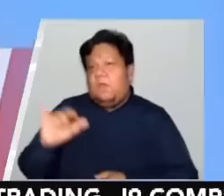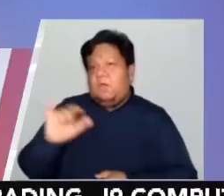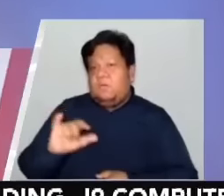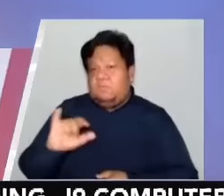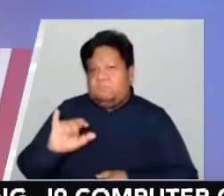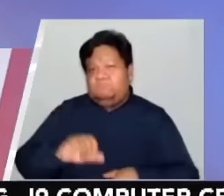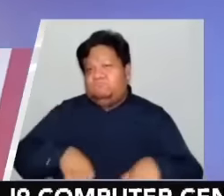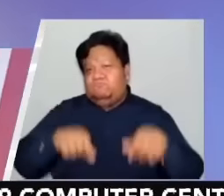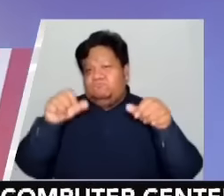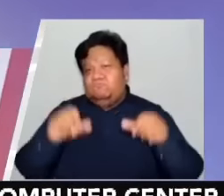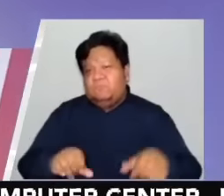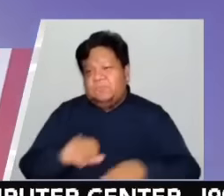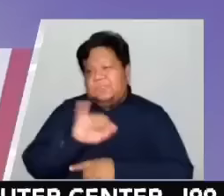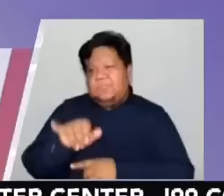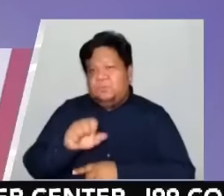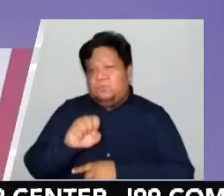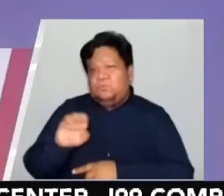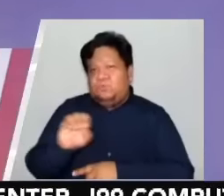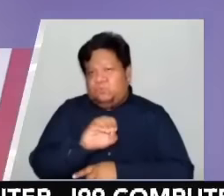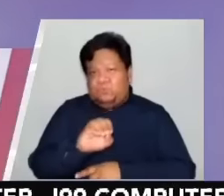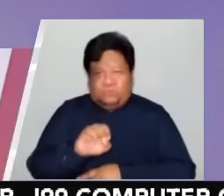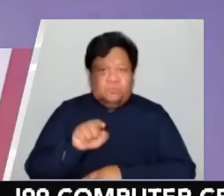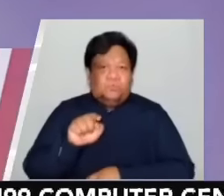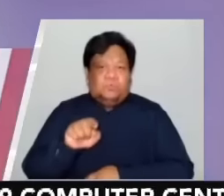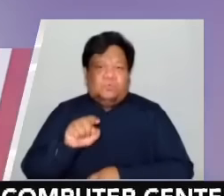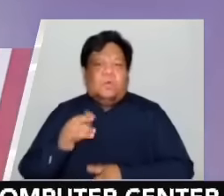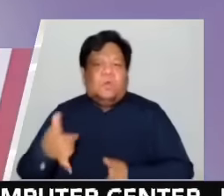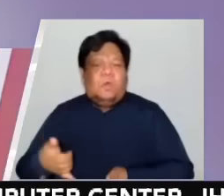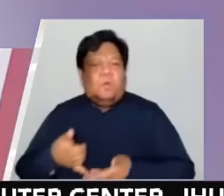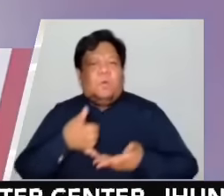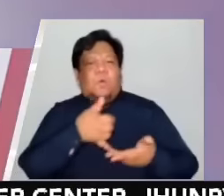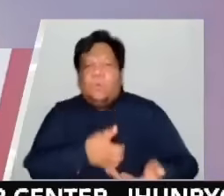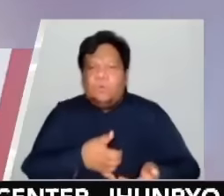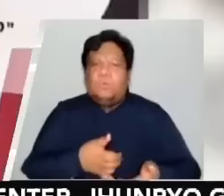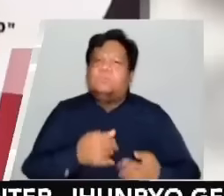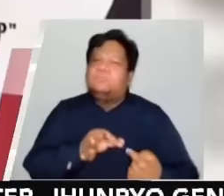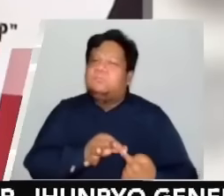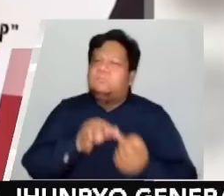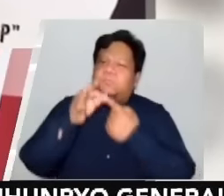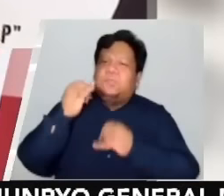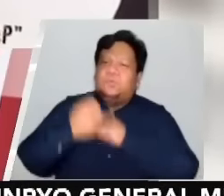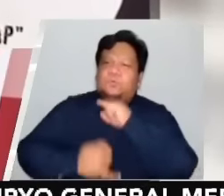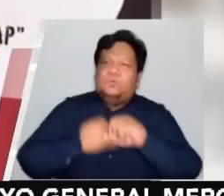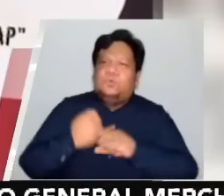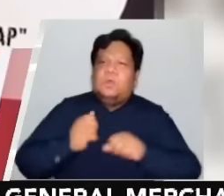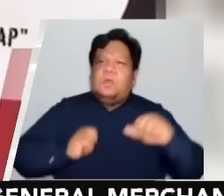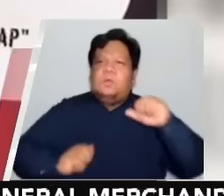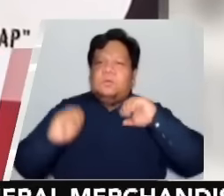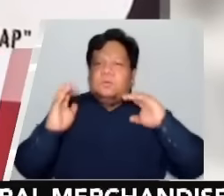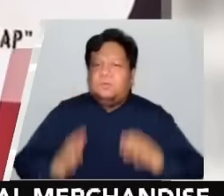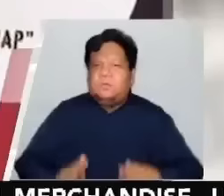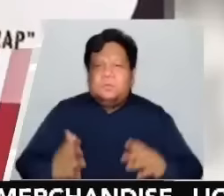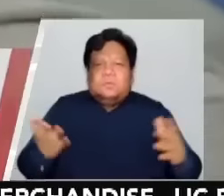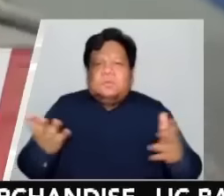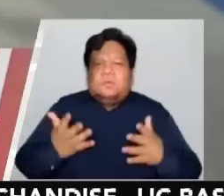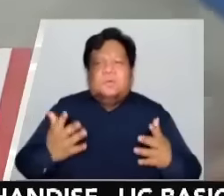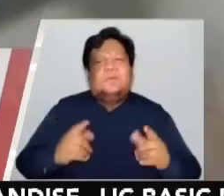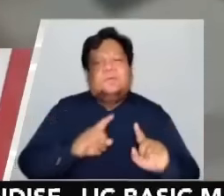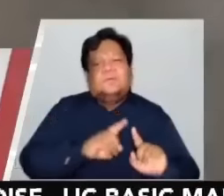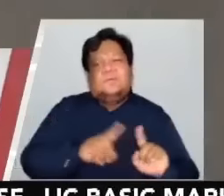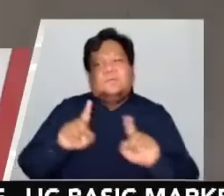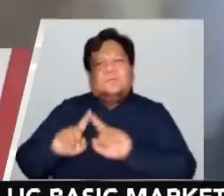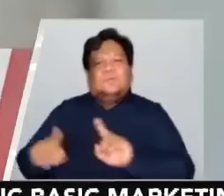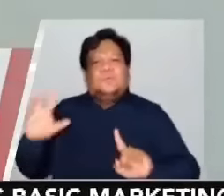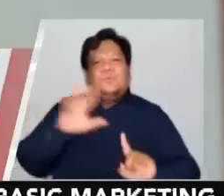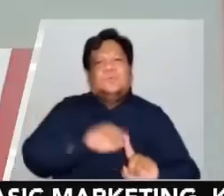si Ji-soo na kinilalang Outstanding International Actor in a Cross-Cultural Series para sa